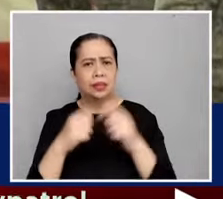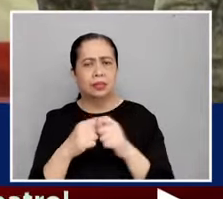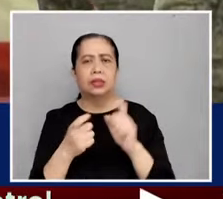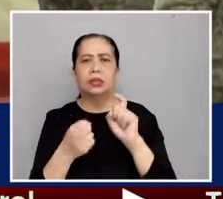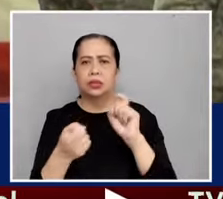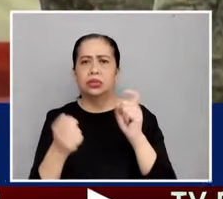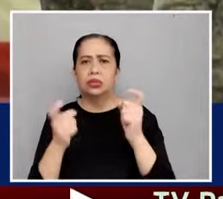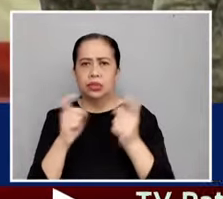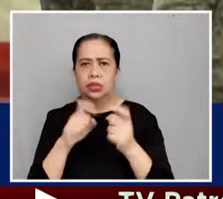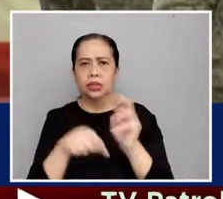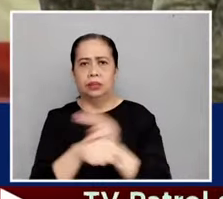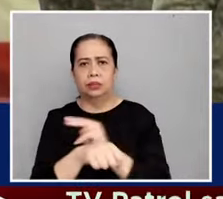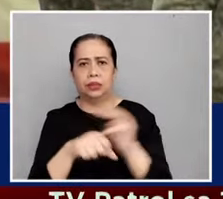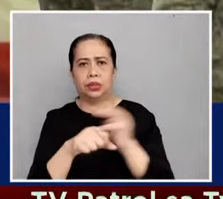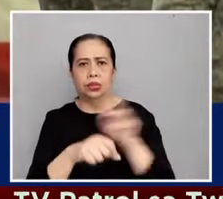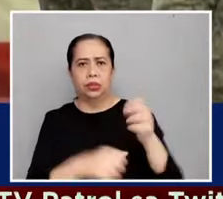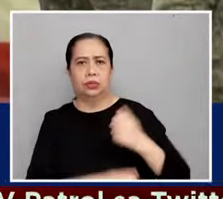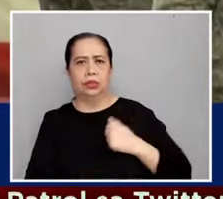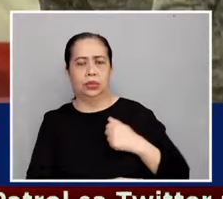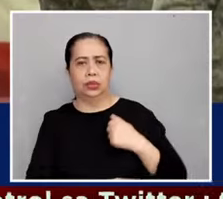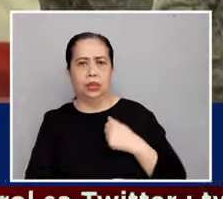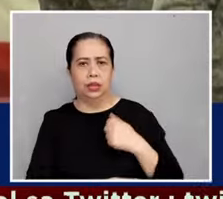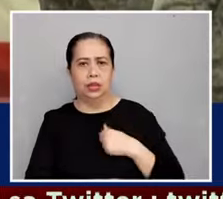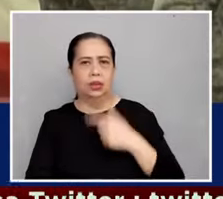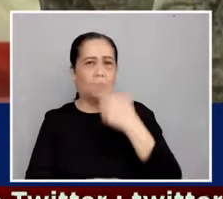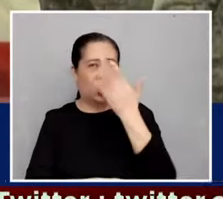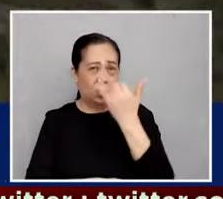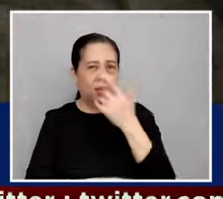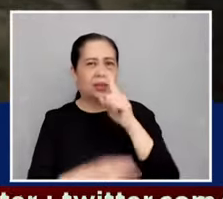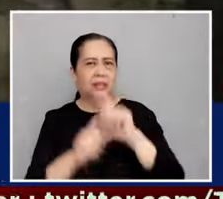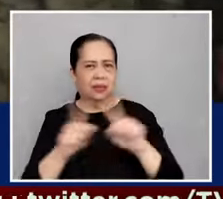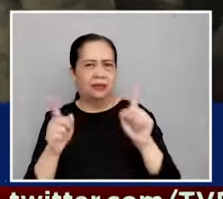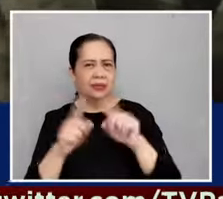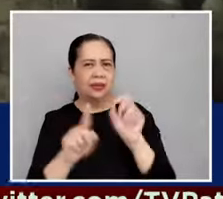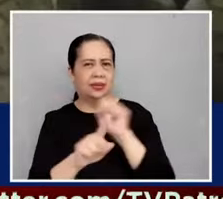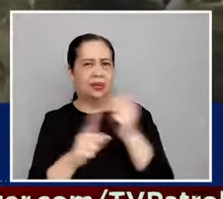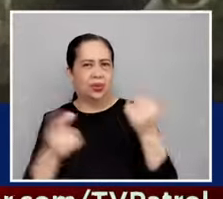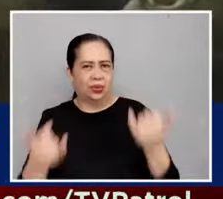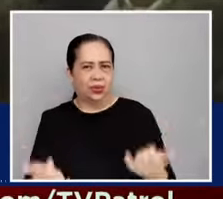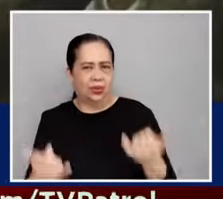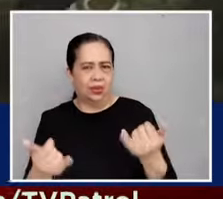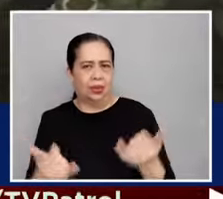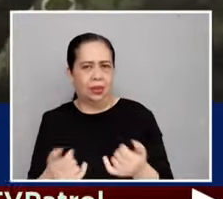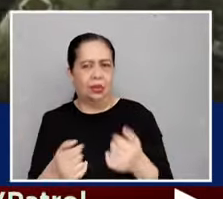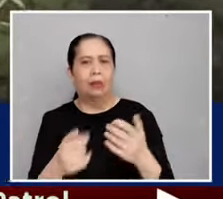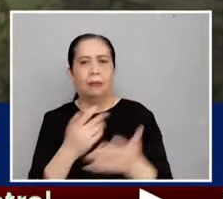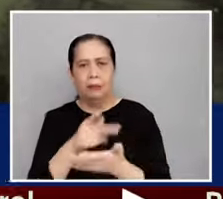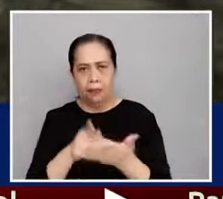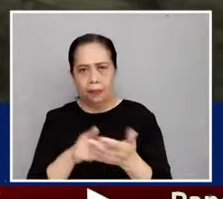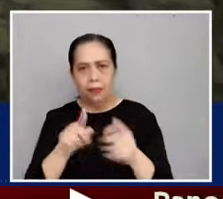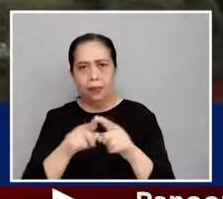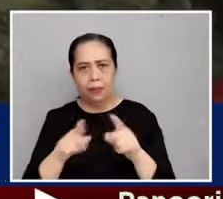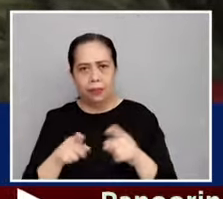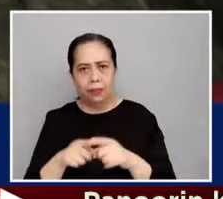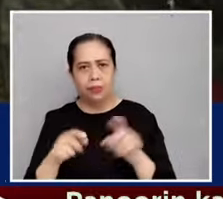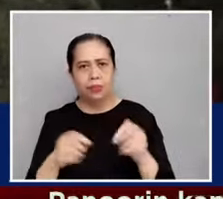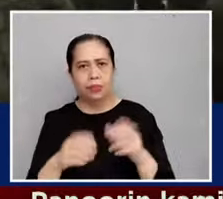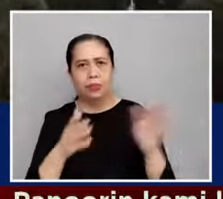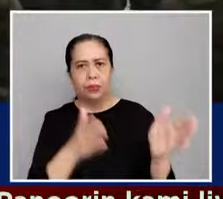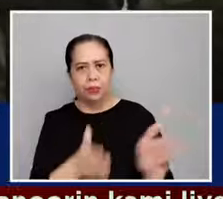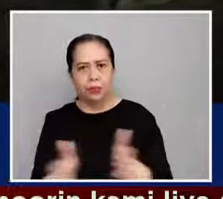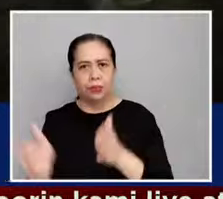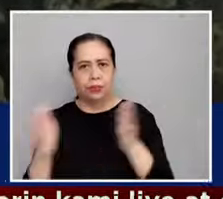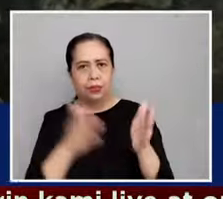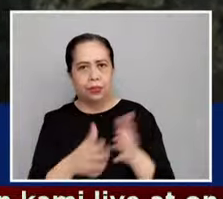ang misyon ng mga sundalo dahil nag-iiba na rin ang sitwasyon. Bahagi rin anya ito ng mga plano